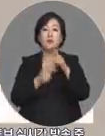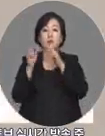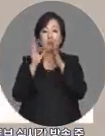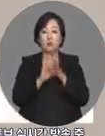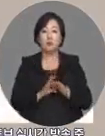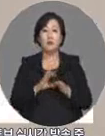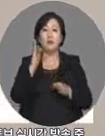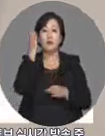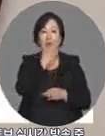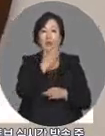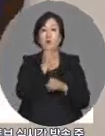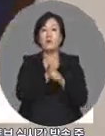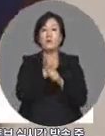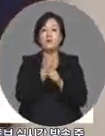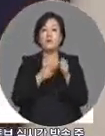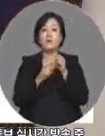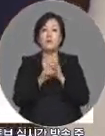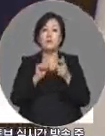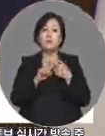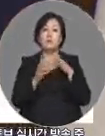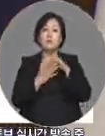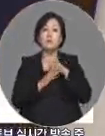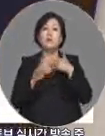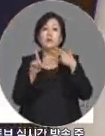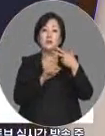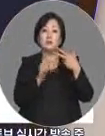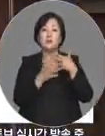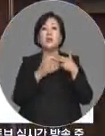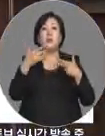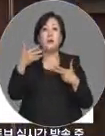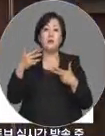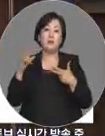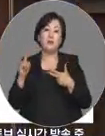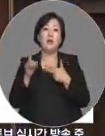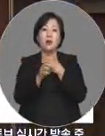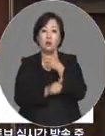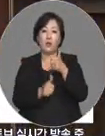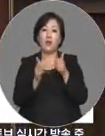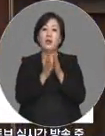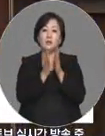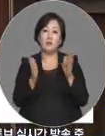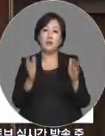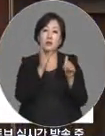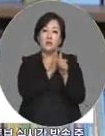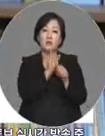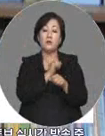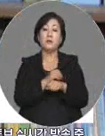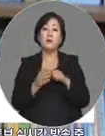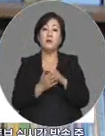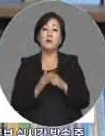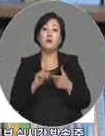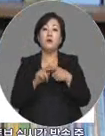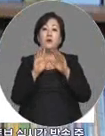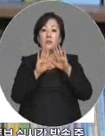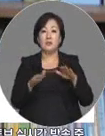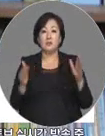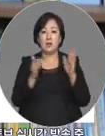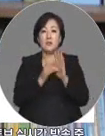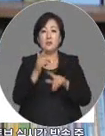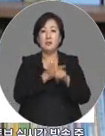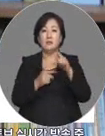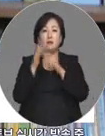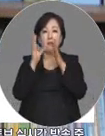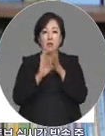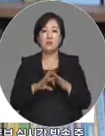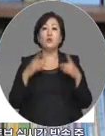청산하는 일은 이제 다음 달 공식 출범할 8대 의회에 달렸습니다. 이전 5·6기 의회 시절의 구태를 반복해서는 안